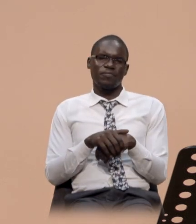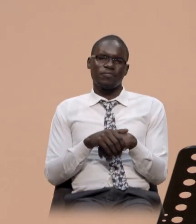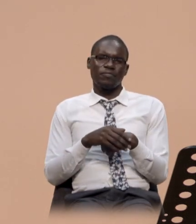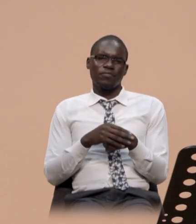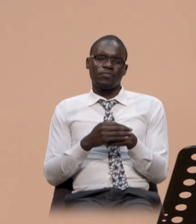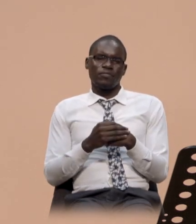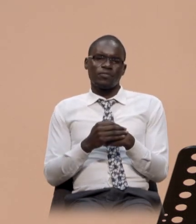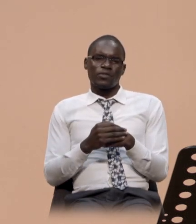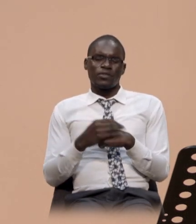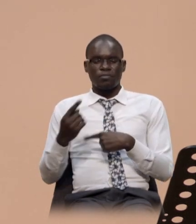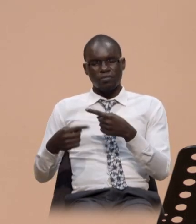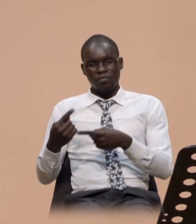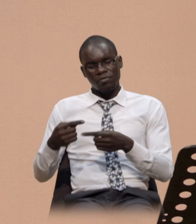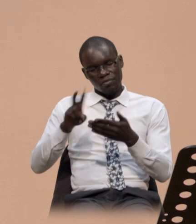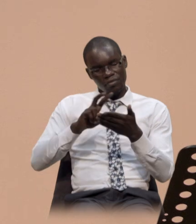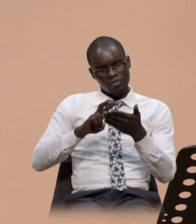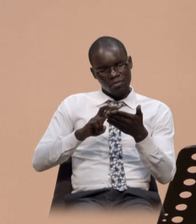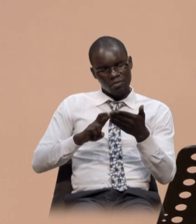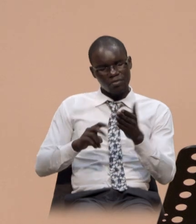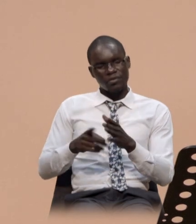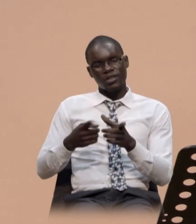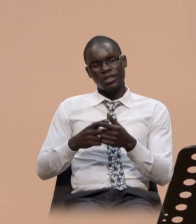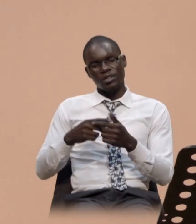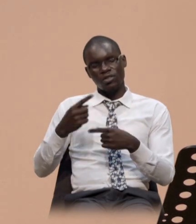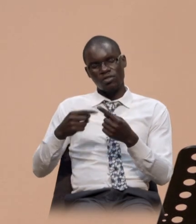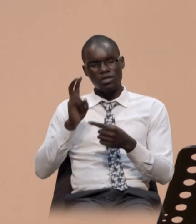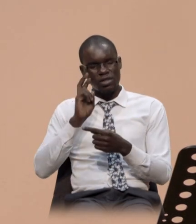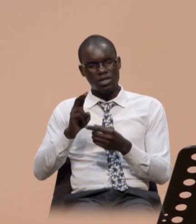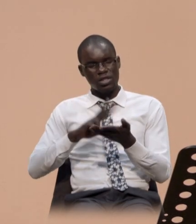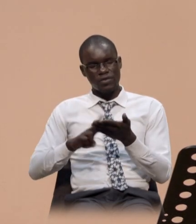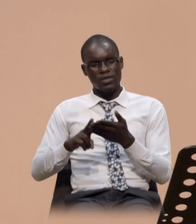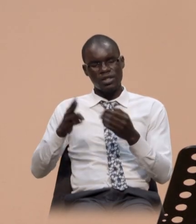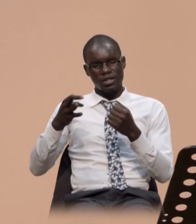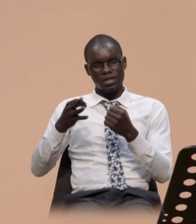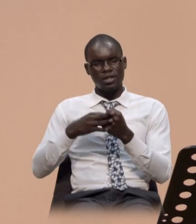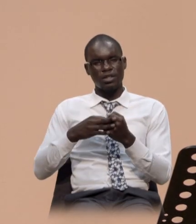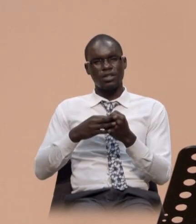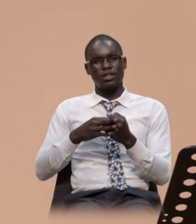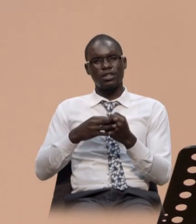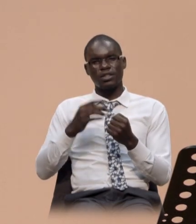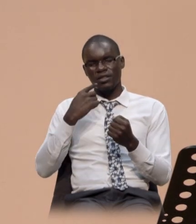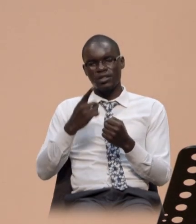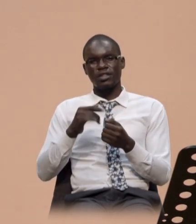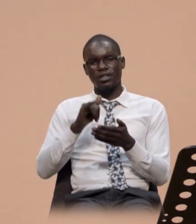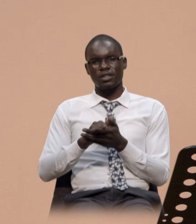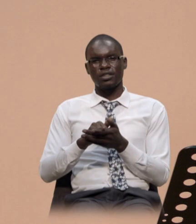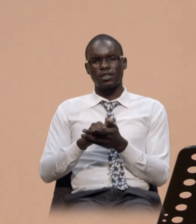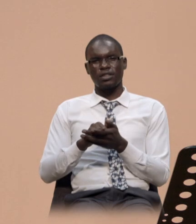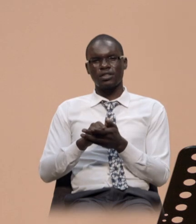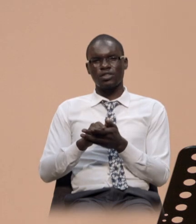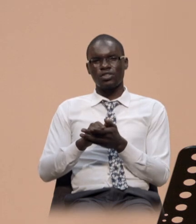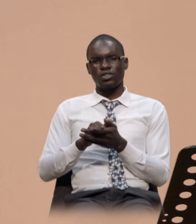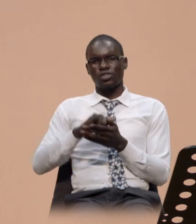kitu. Unavyoendelea kusoma, utaendelea kuangalia fungu la 9 hadi la 11, inadhibitisha Ayubu alikuwa